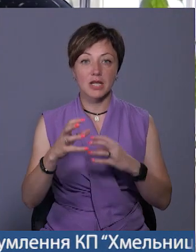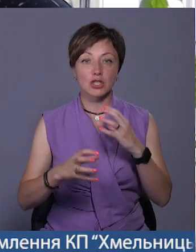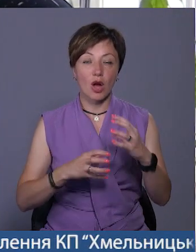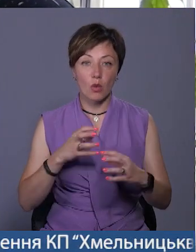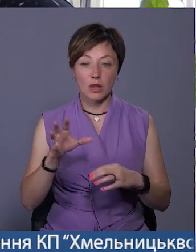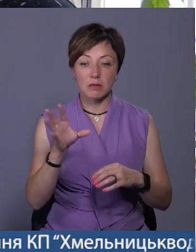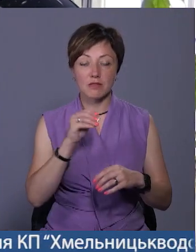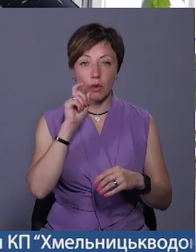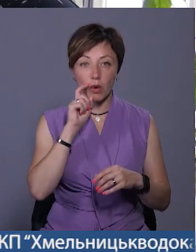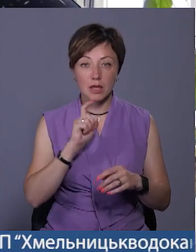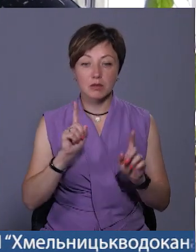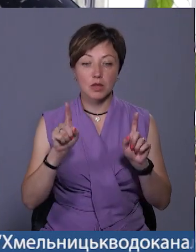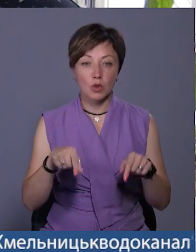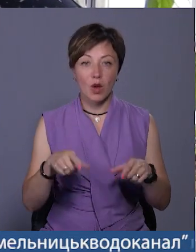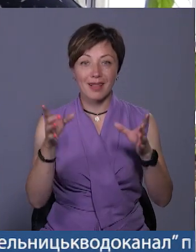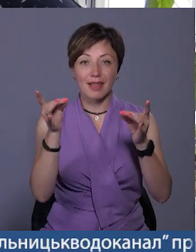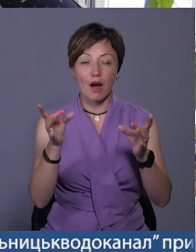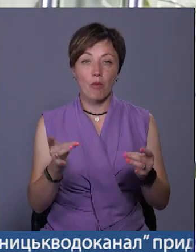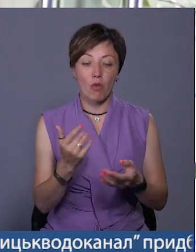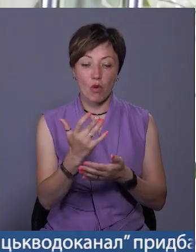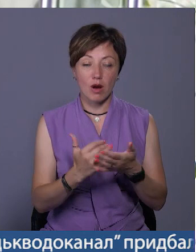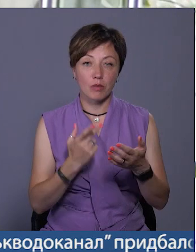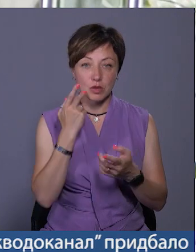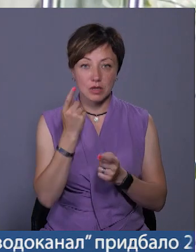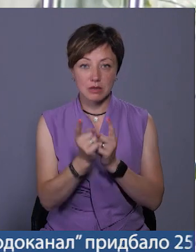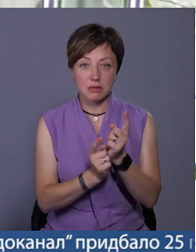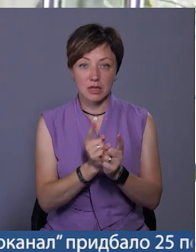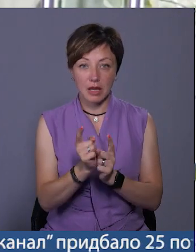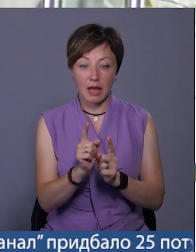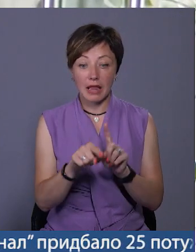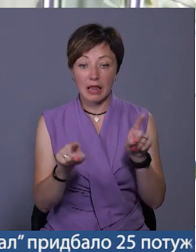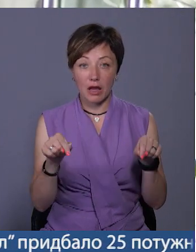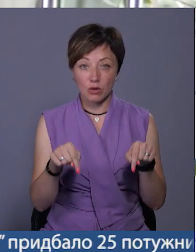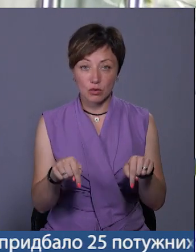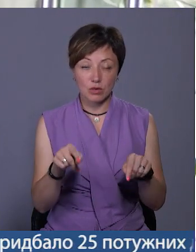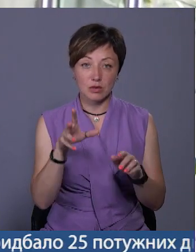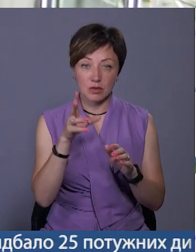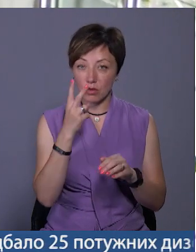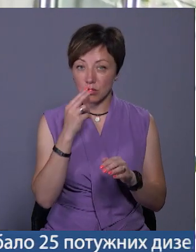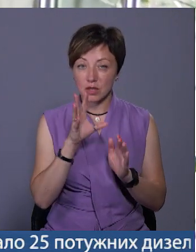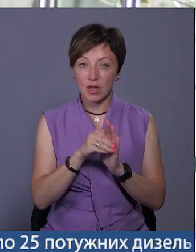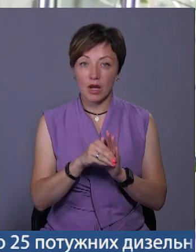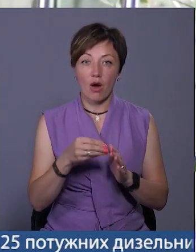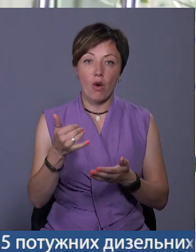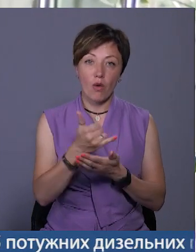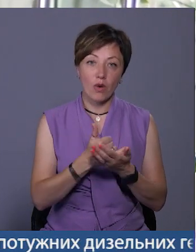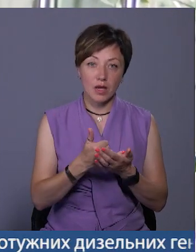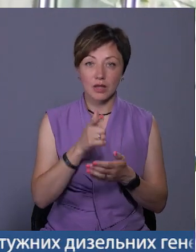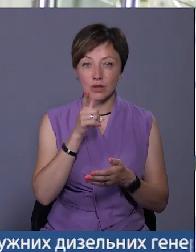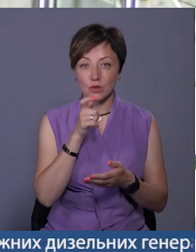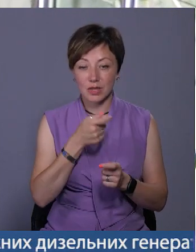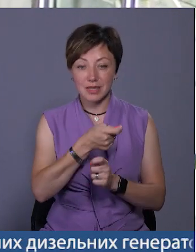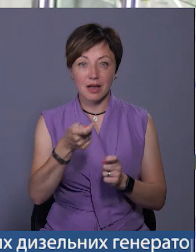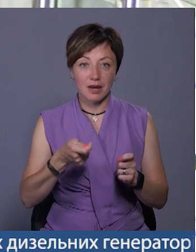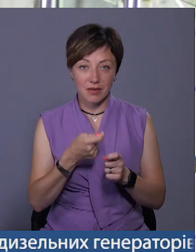і всеукраїнськими, то набори постійно міняються. Вже деякі тут обжилися, і олія, цукор, закривачки, ви знаєте, якраз сезон, то